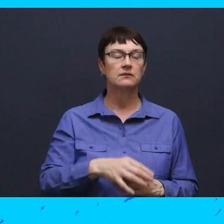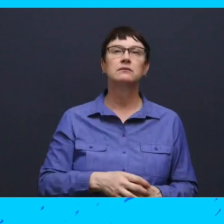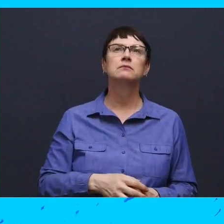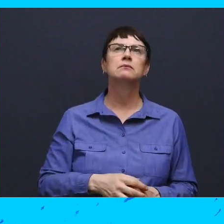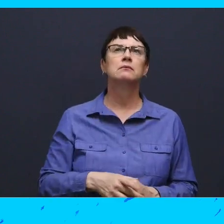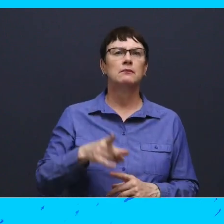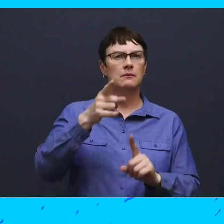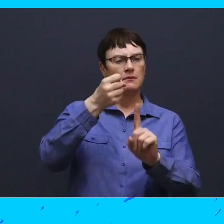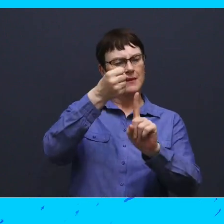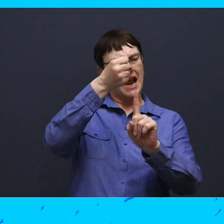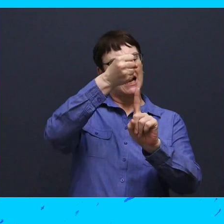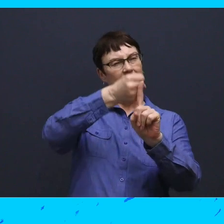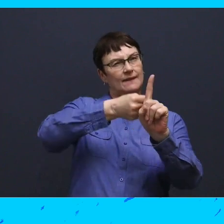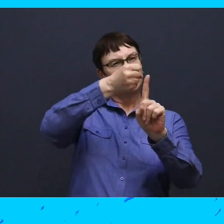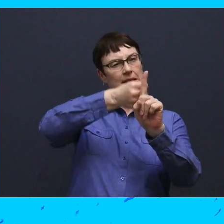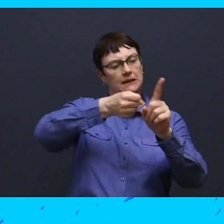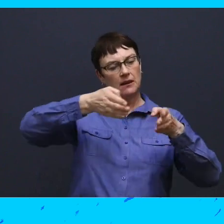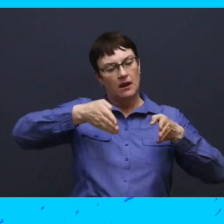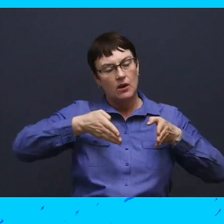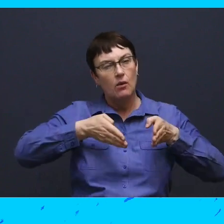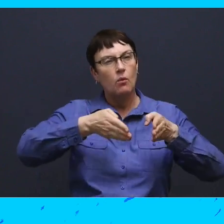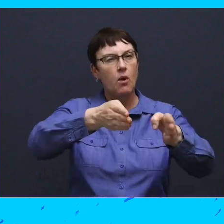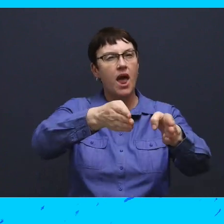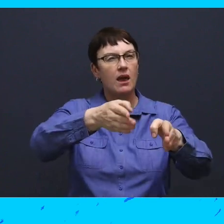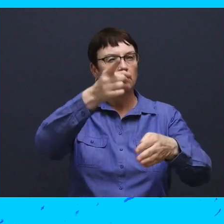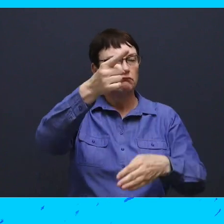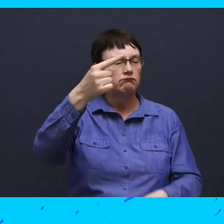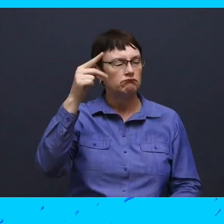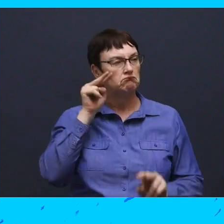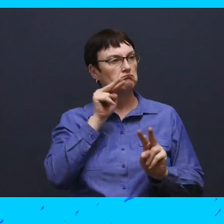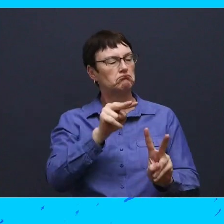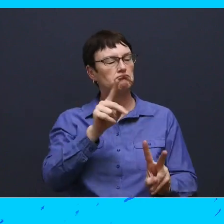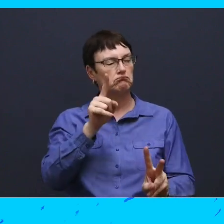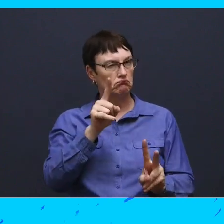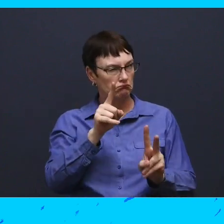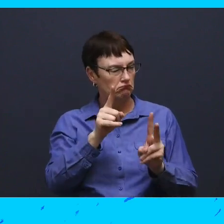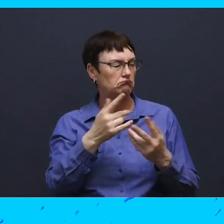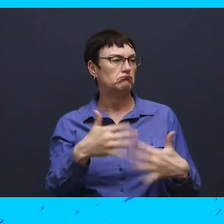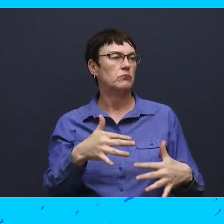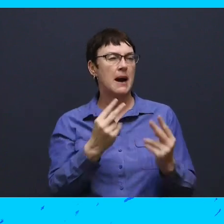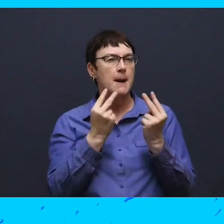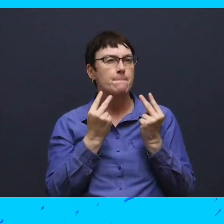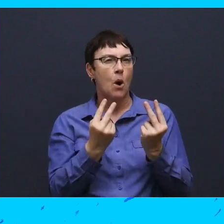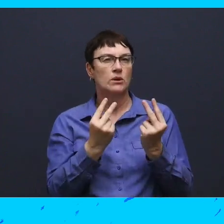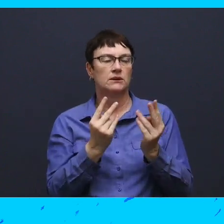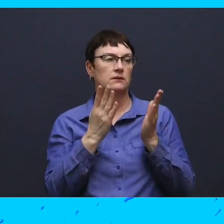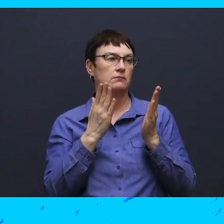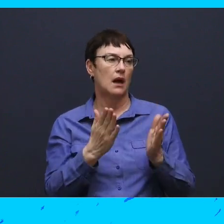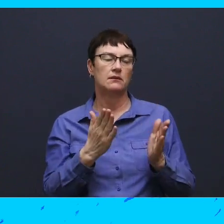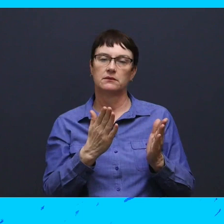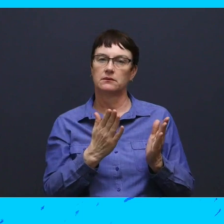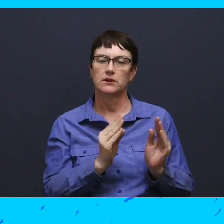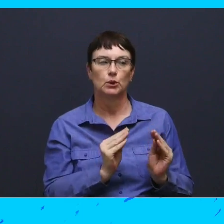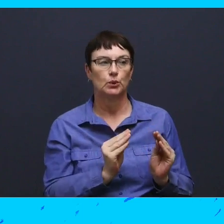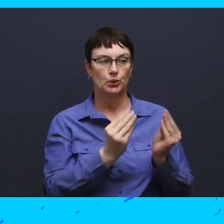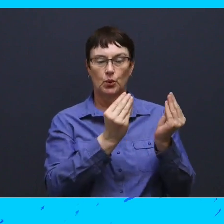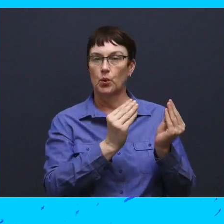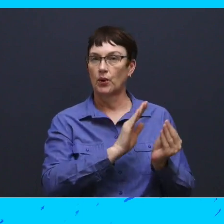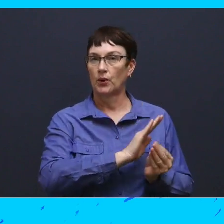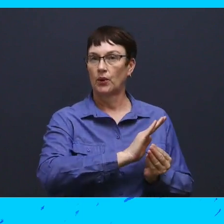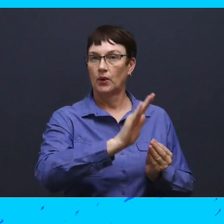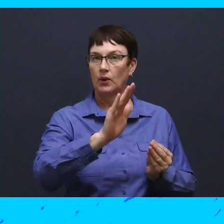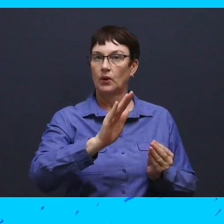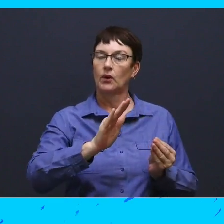et je voudrais savoir que vous répondiez à une question. question. La question est,